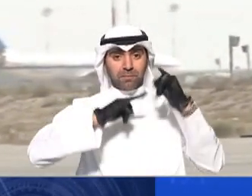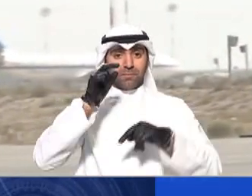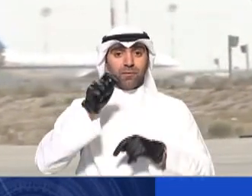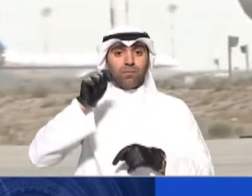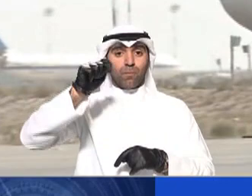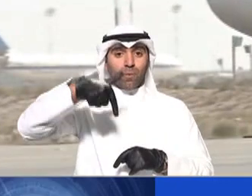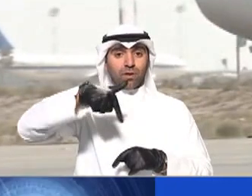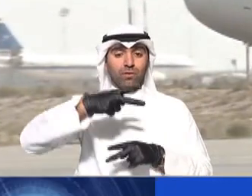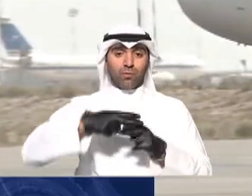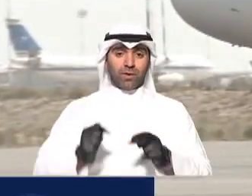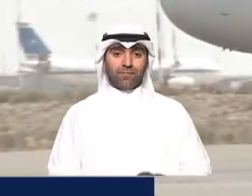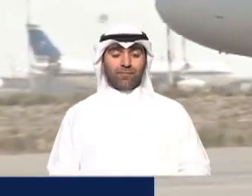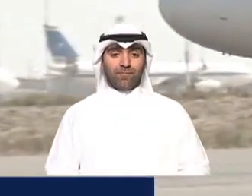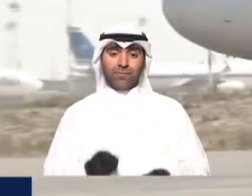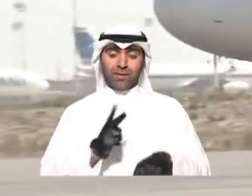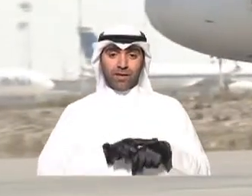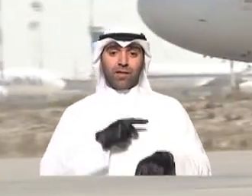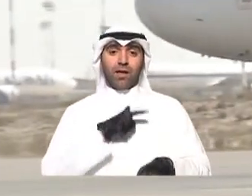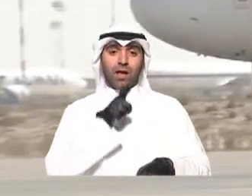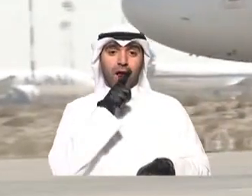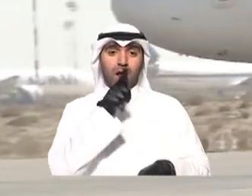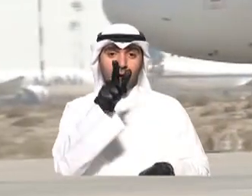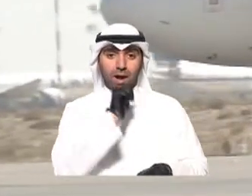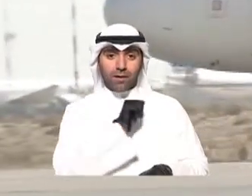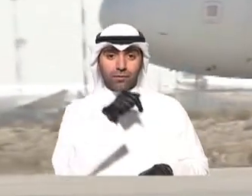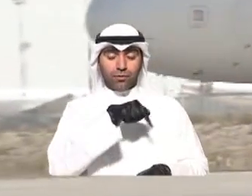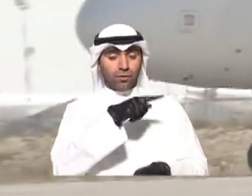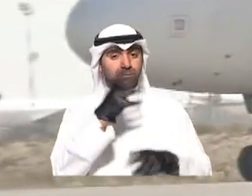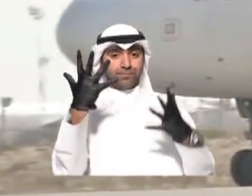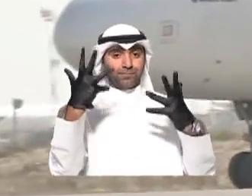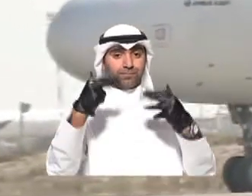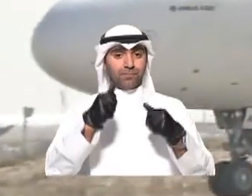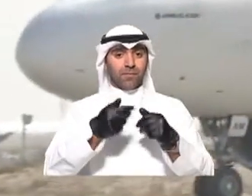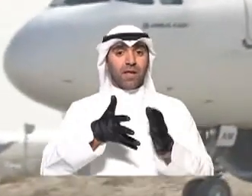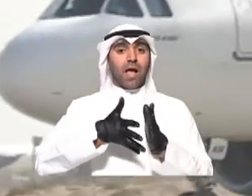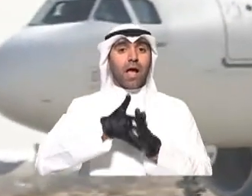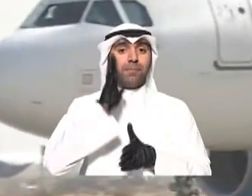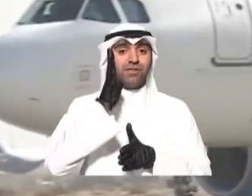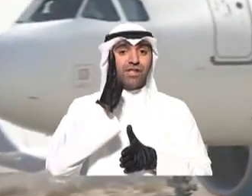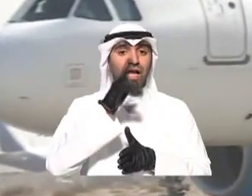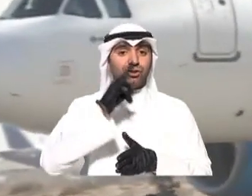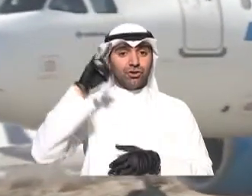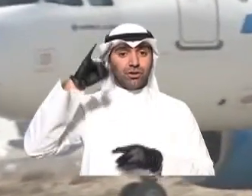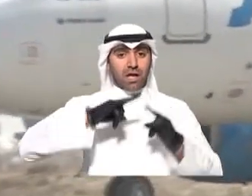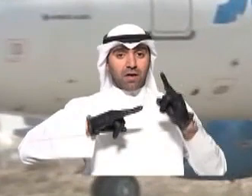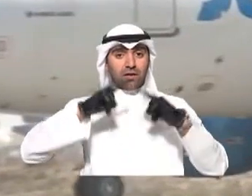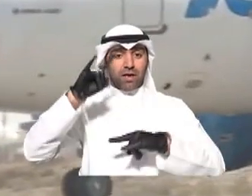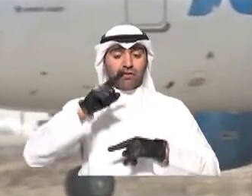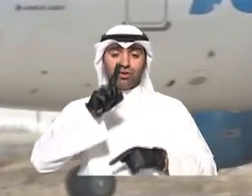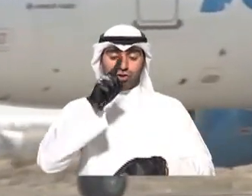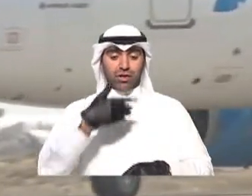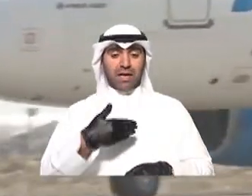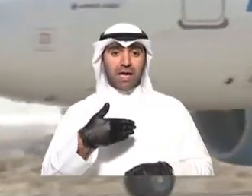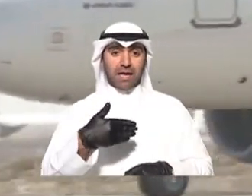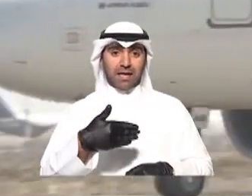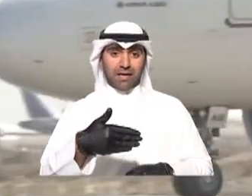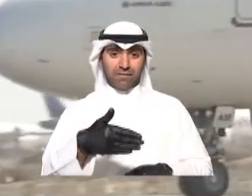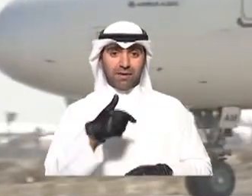تشغيل 15 رحلة جوية لعودة المواطنين الموجودين خارج دولة الكويت خلال الفترة بين